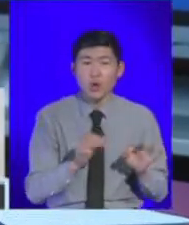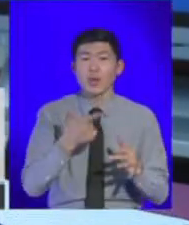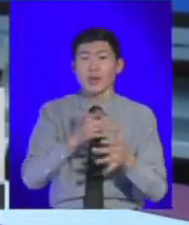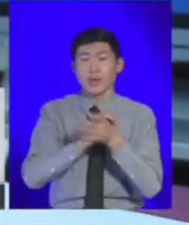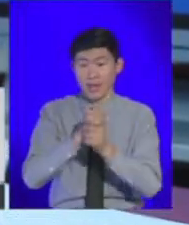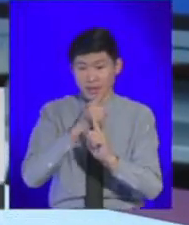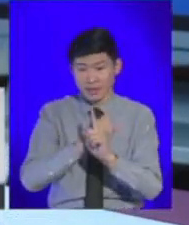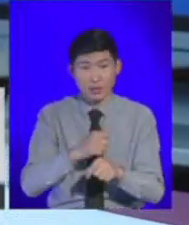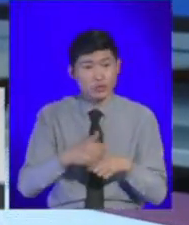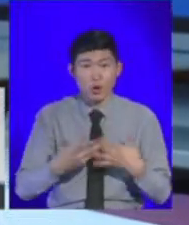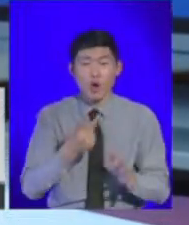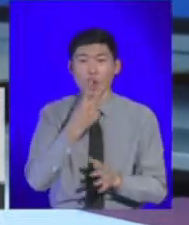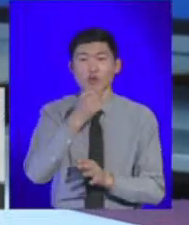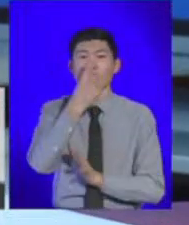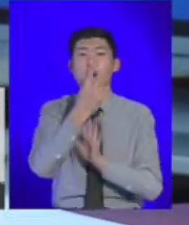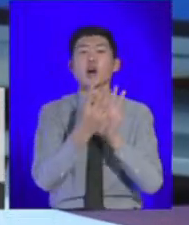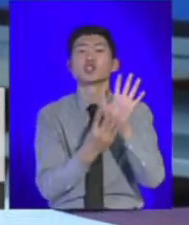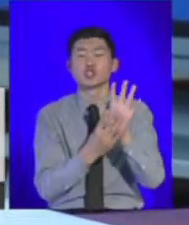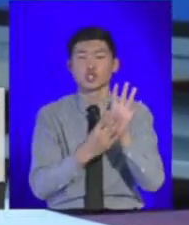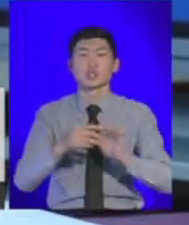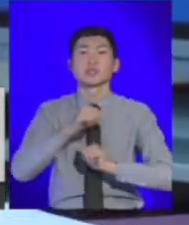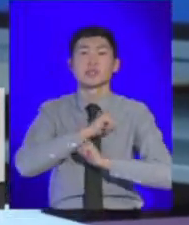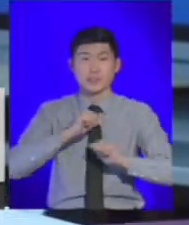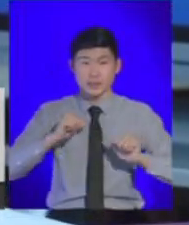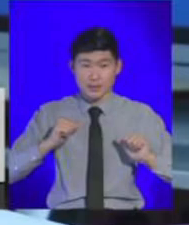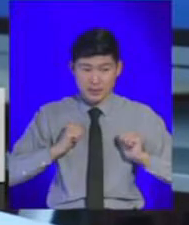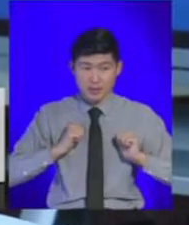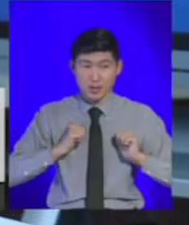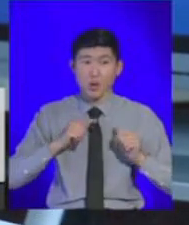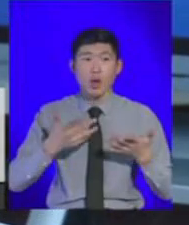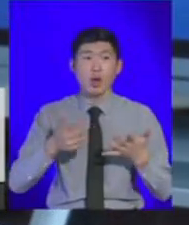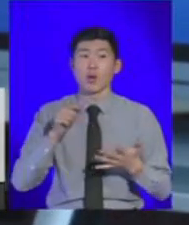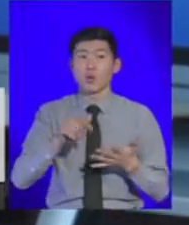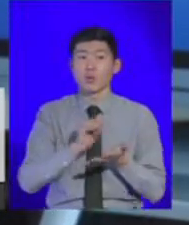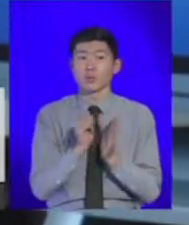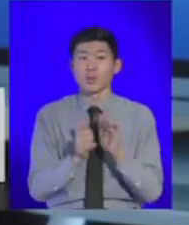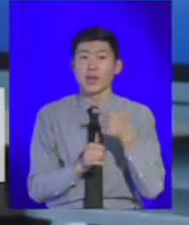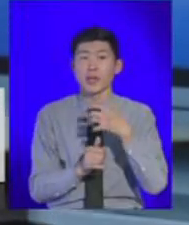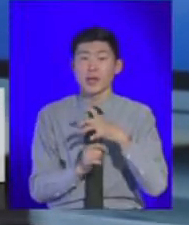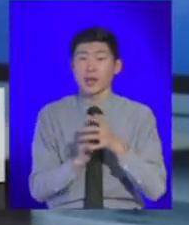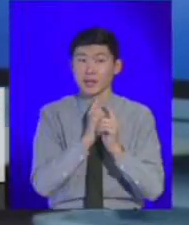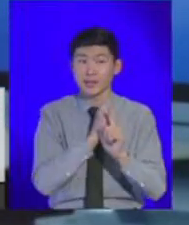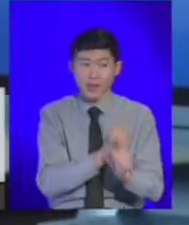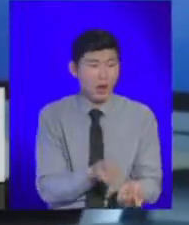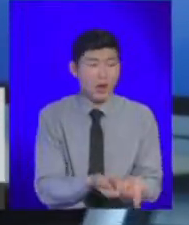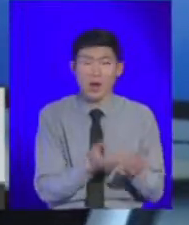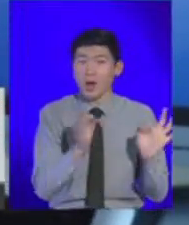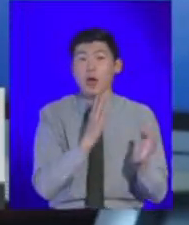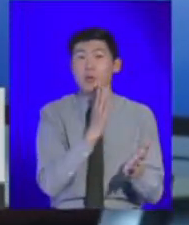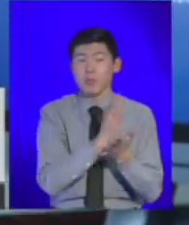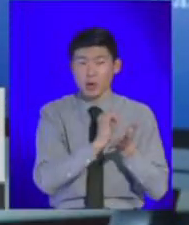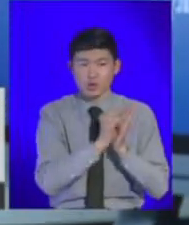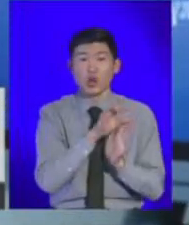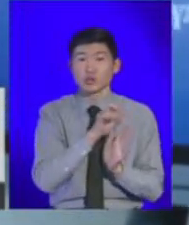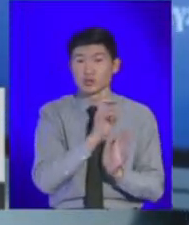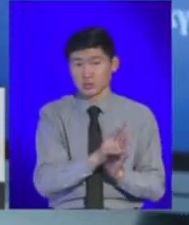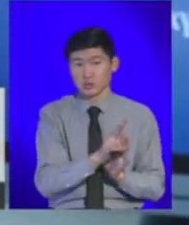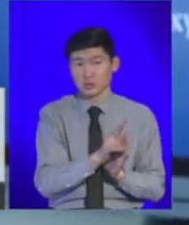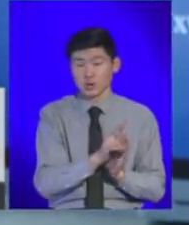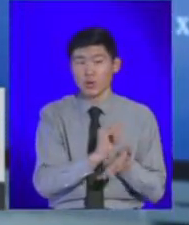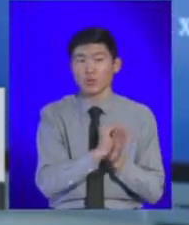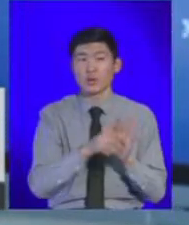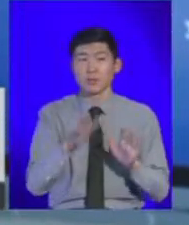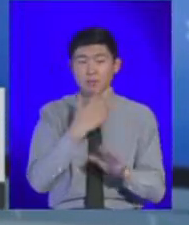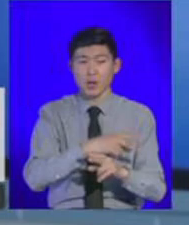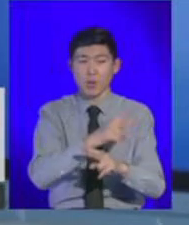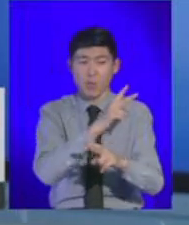биелүүлээгүй 219 иргэн болвол одоо үндсэндээ энэ гэрээнийхээ үүргийг биелүүлээгүй байна гэдэг нь тогтогдсон. За энийг бид нар хуулийн